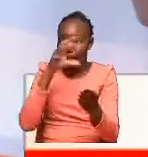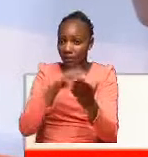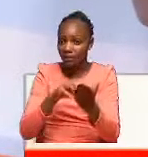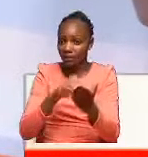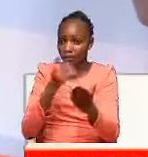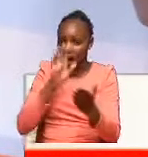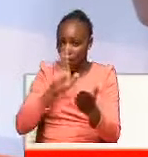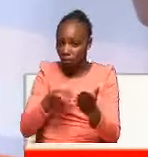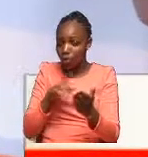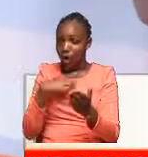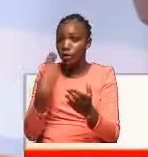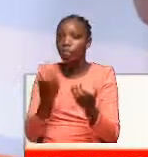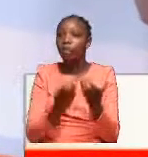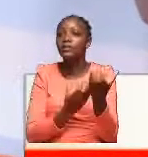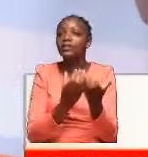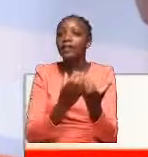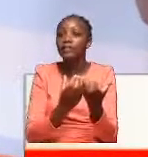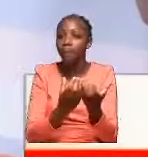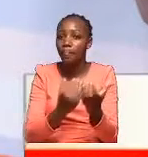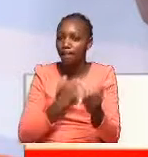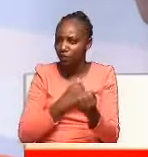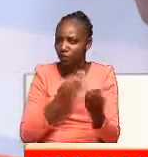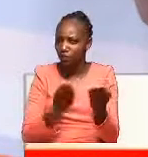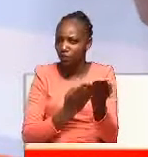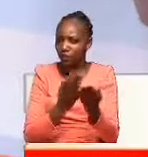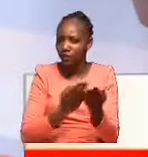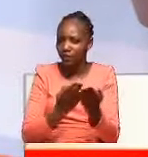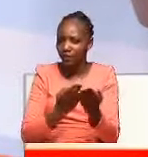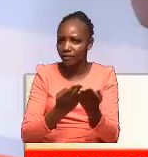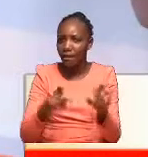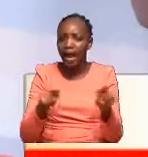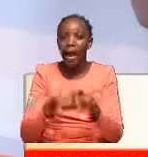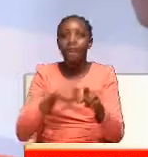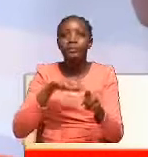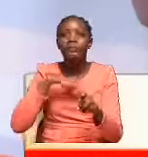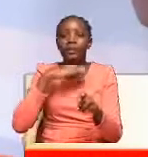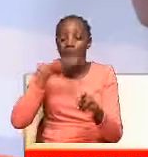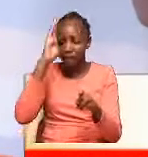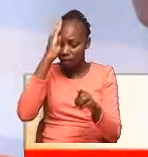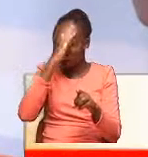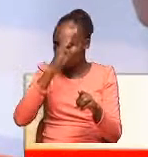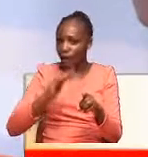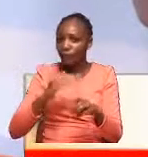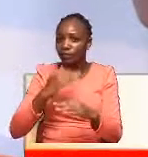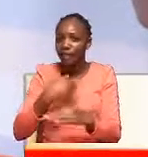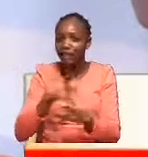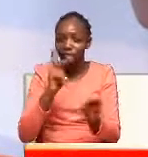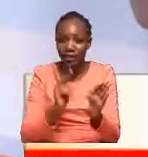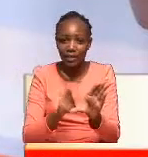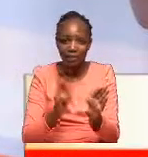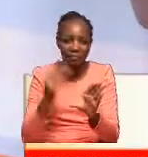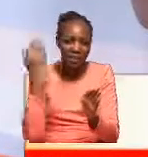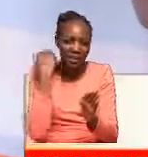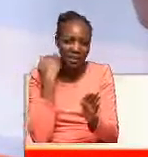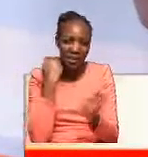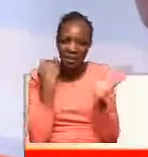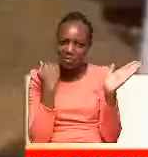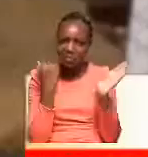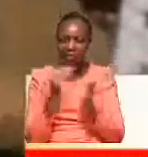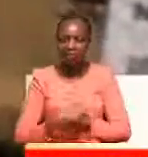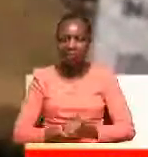polisi kitengo cha GSU aliuawa mjini Bungoma baada ya kuhusishwa na visa vya ujambazi.